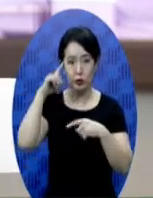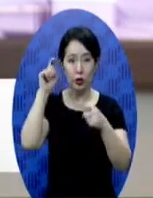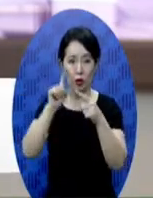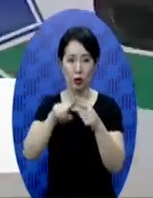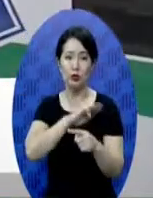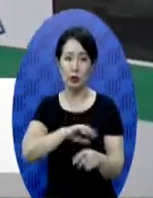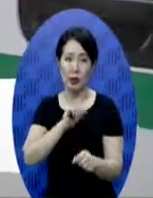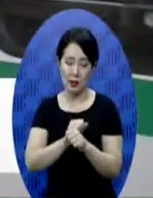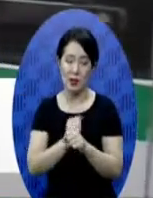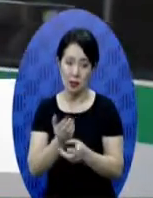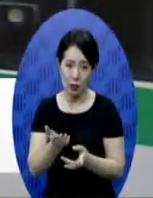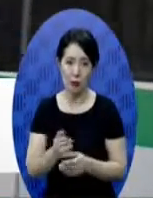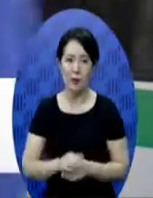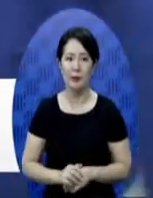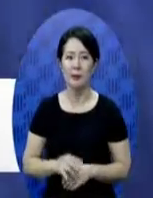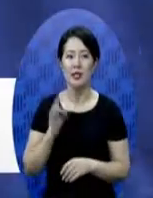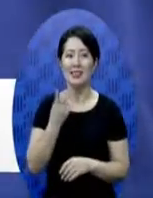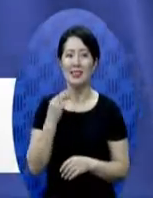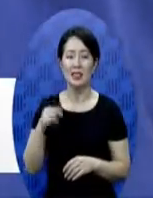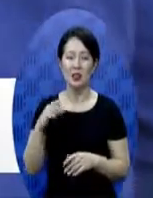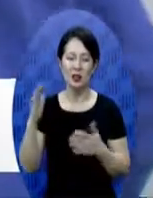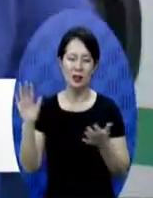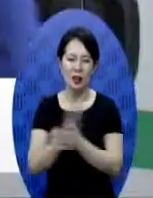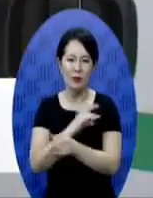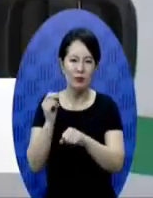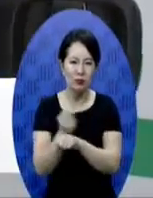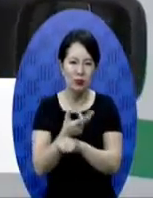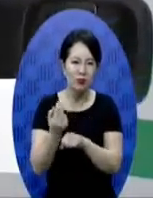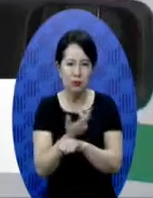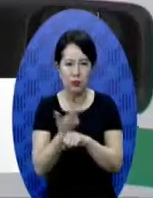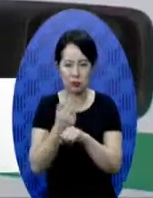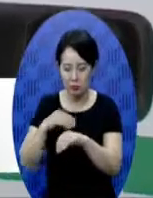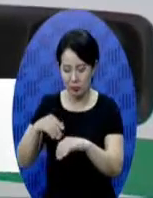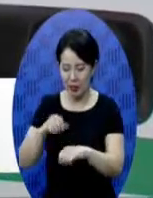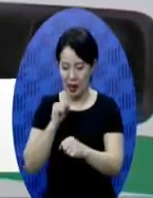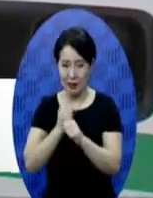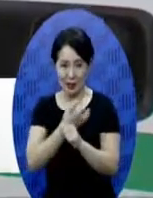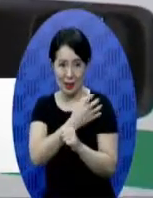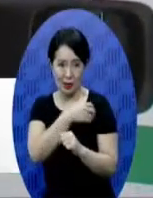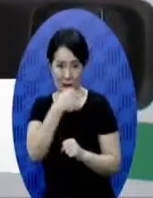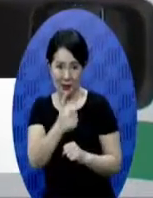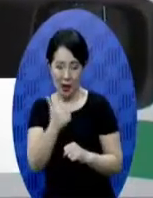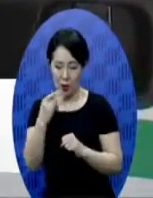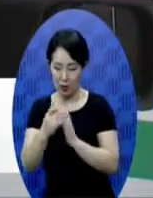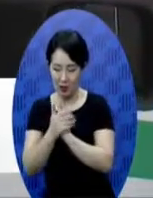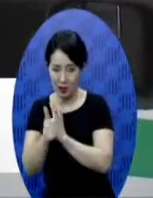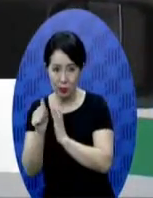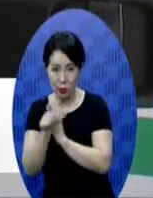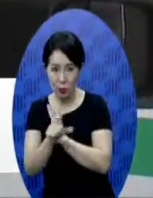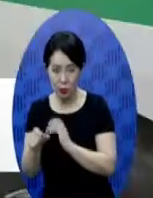ажилладаг. Нийслэлийн түргэн тусламжийн төвийн хариуцлагатай, ур чадвартай эмч ажилчдын ачаар